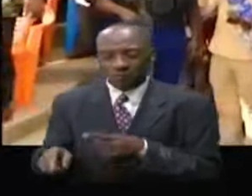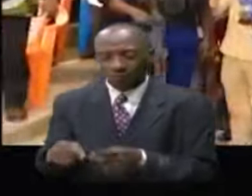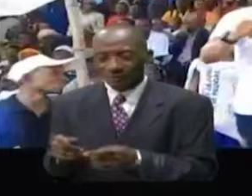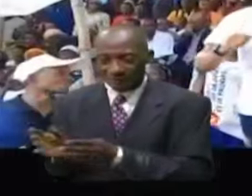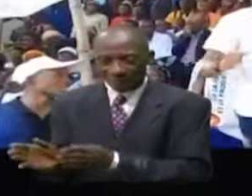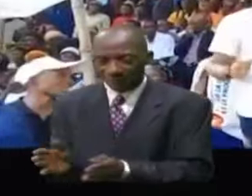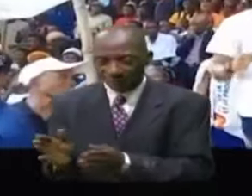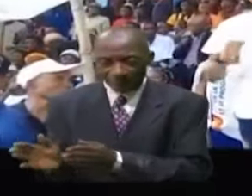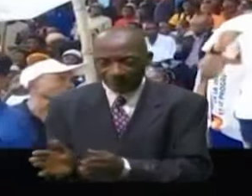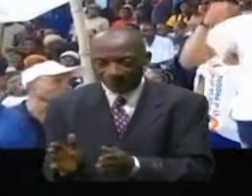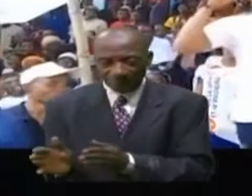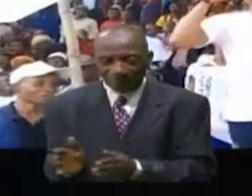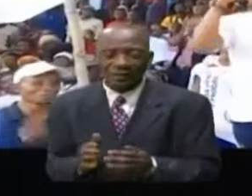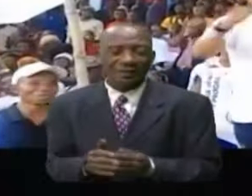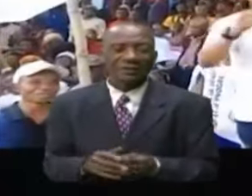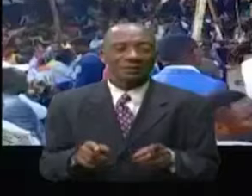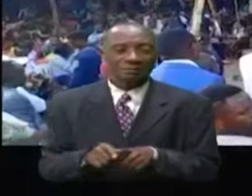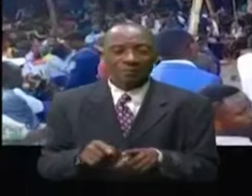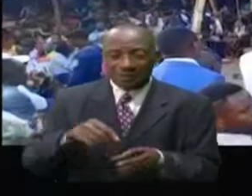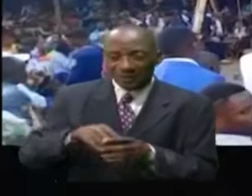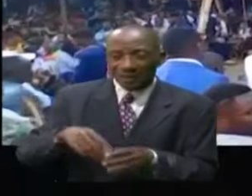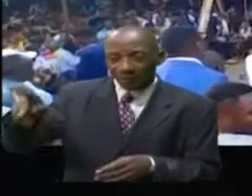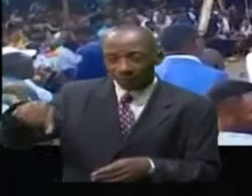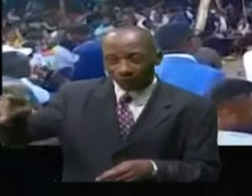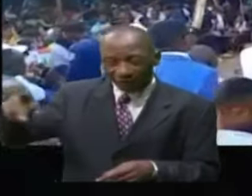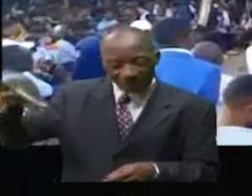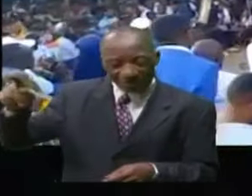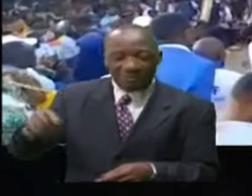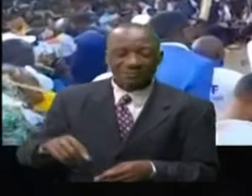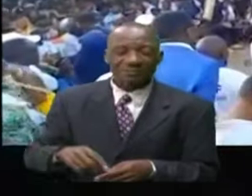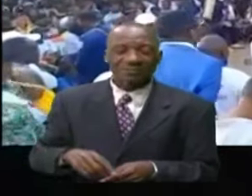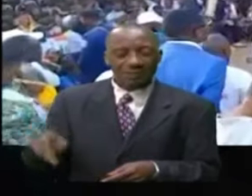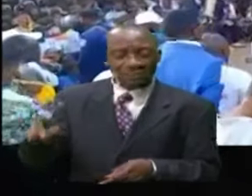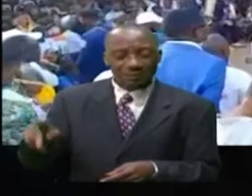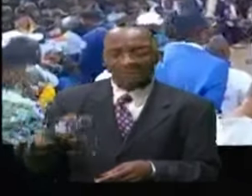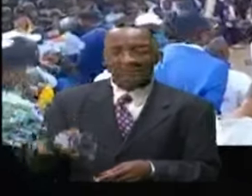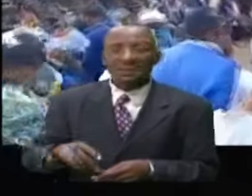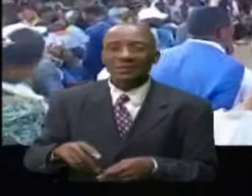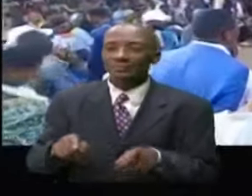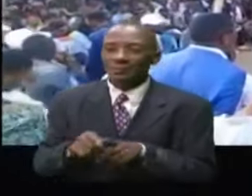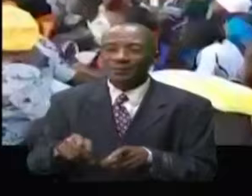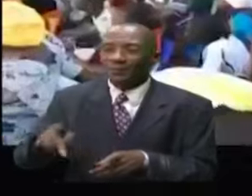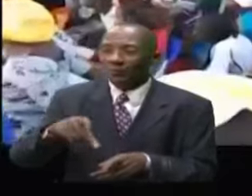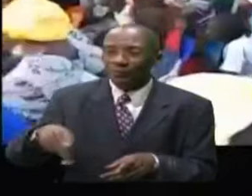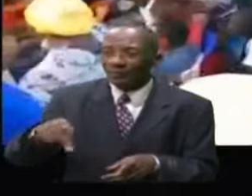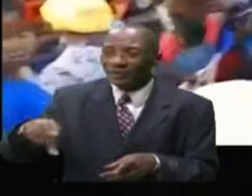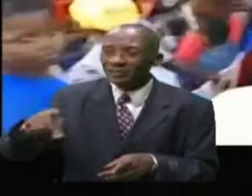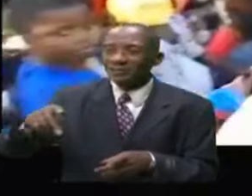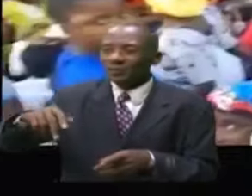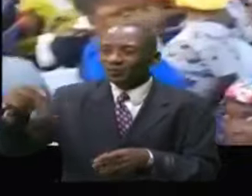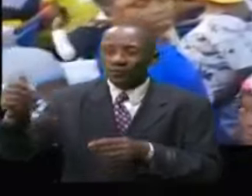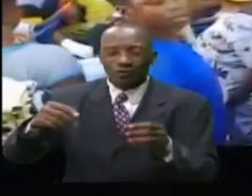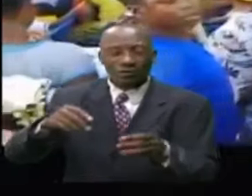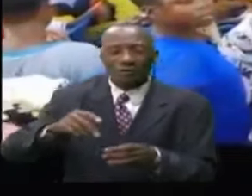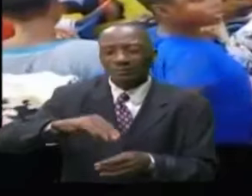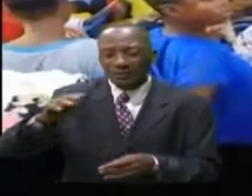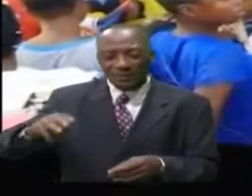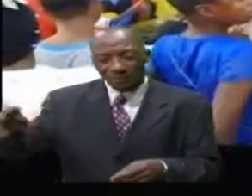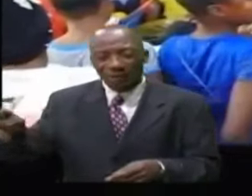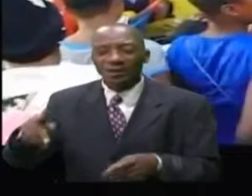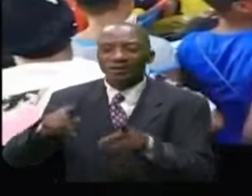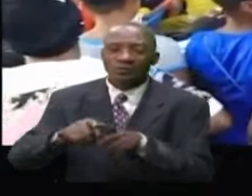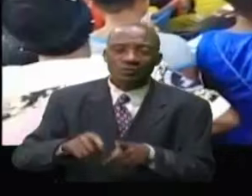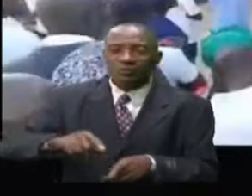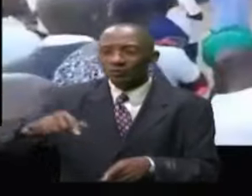indiqué que sa province n'a ni route ni infrastructure adéquate pouvant être utilisée par les services de l'État. Voilà pourquoi